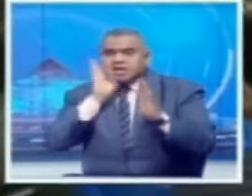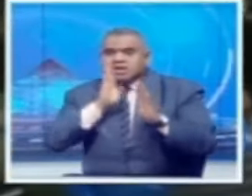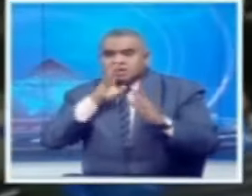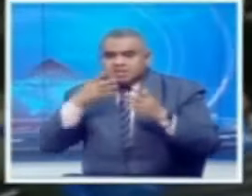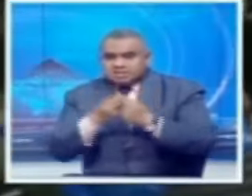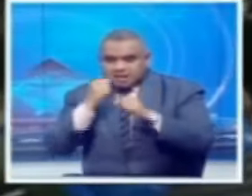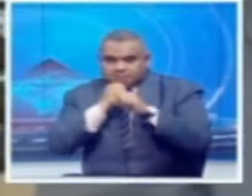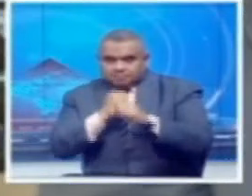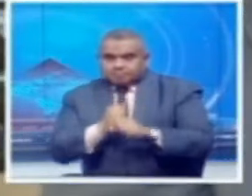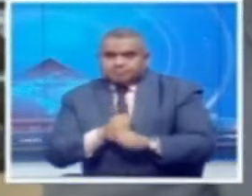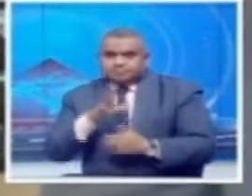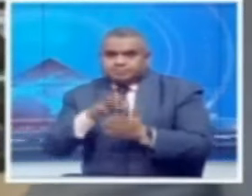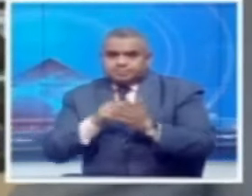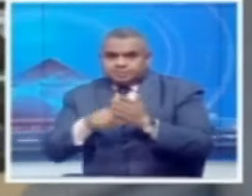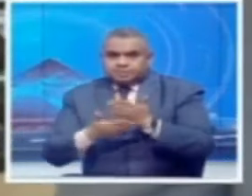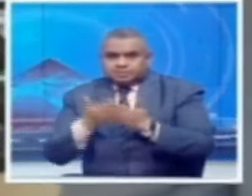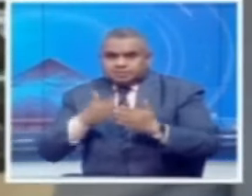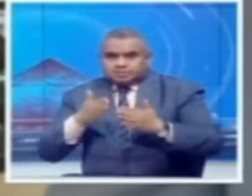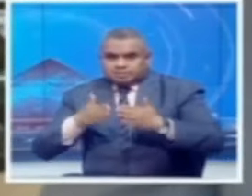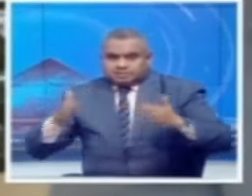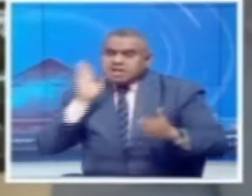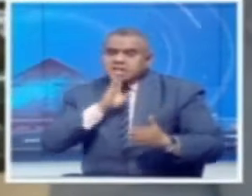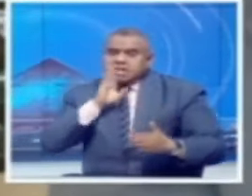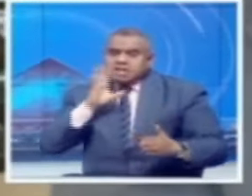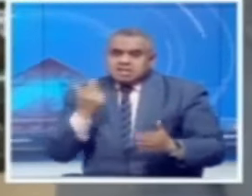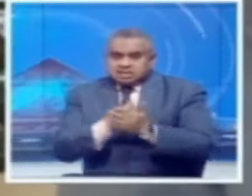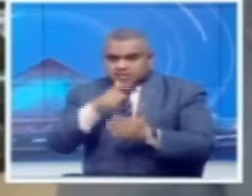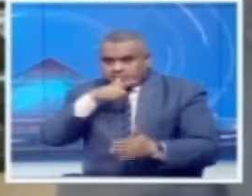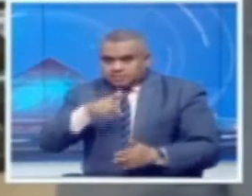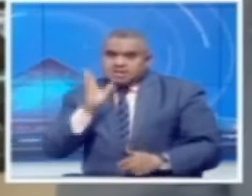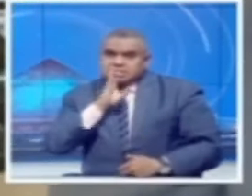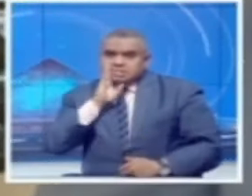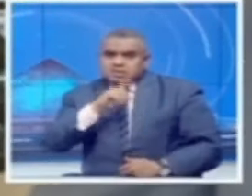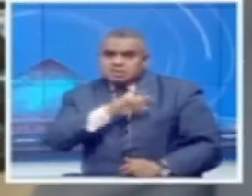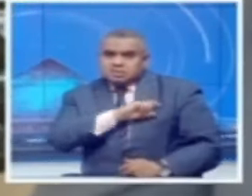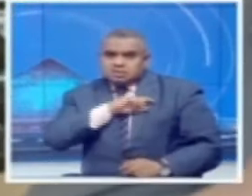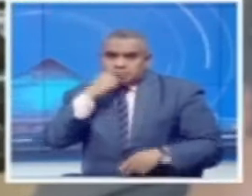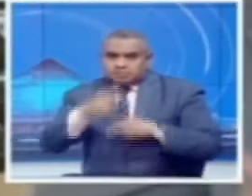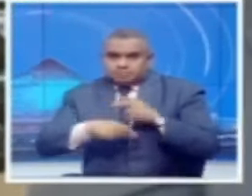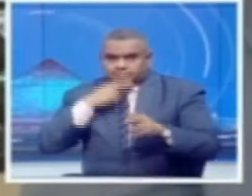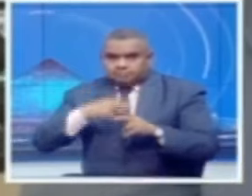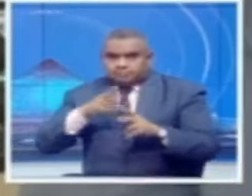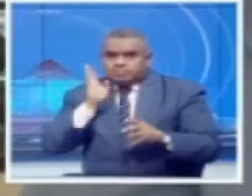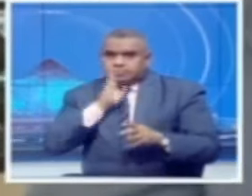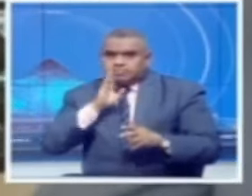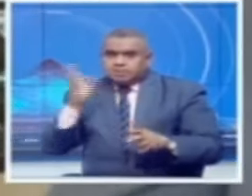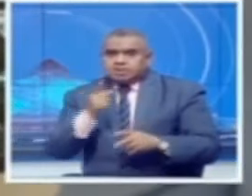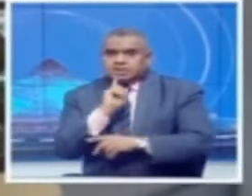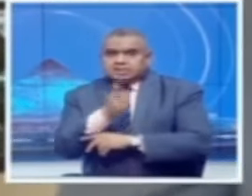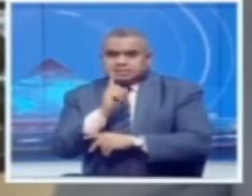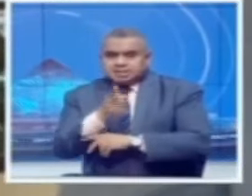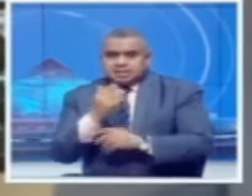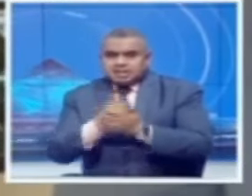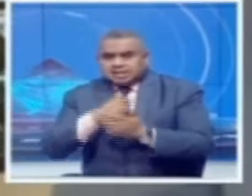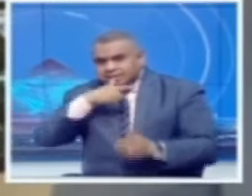المستدامة. بدأنا نتوسع ليس فقط في تعليم الطلاب، إنما بتأهيل المدرسين